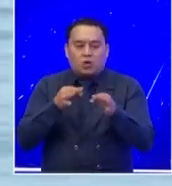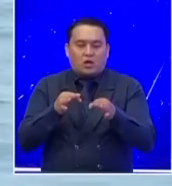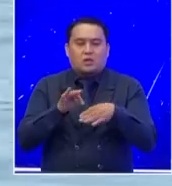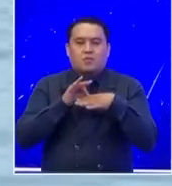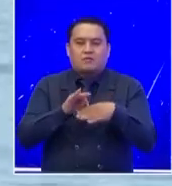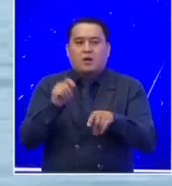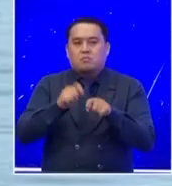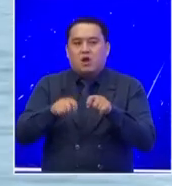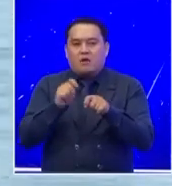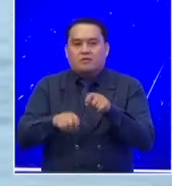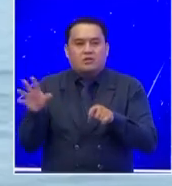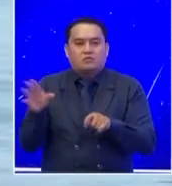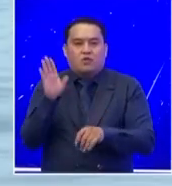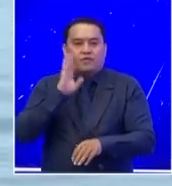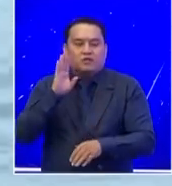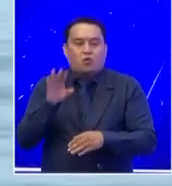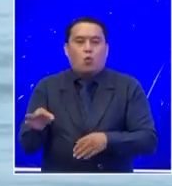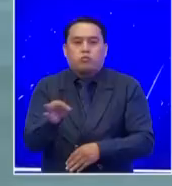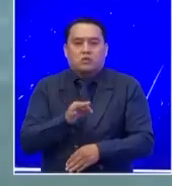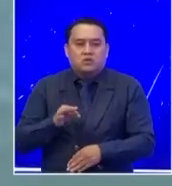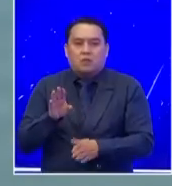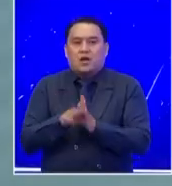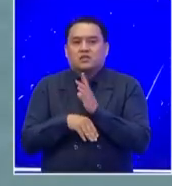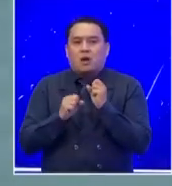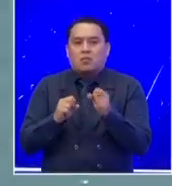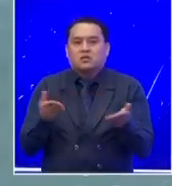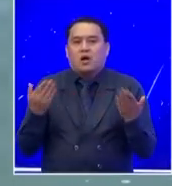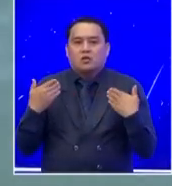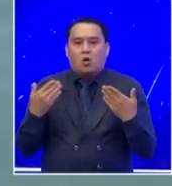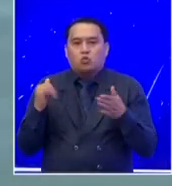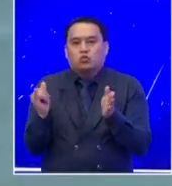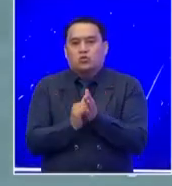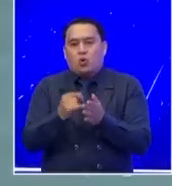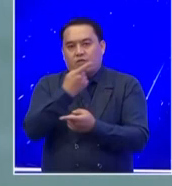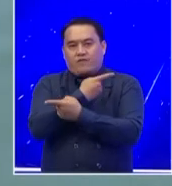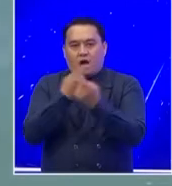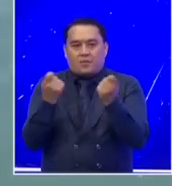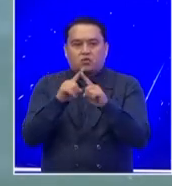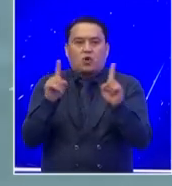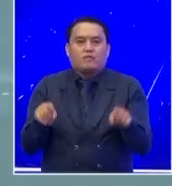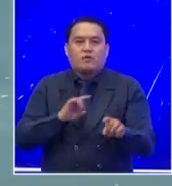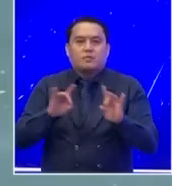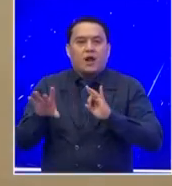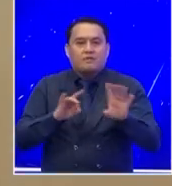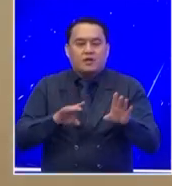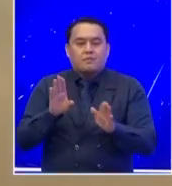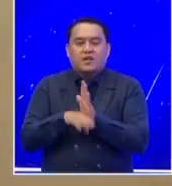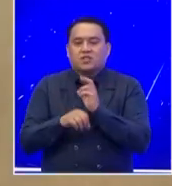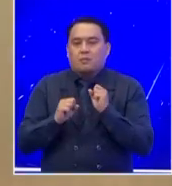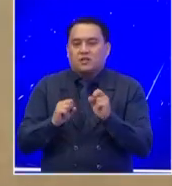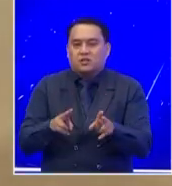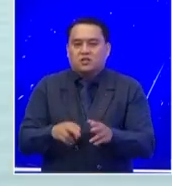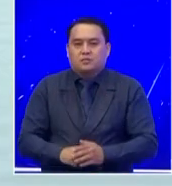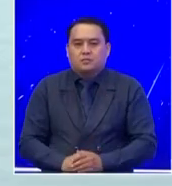Они проверили все пляжи и водоемы области. Для безопасности отдыхающих установлены информационные таблички о соблюдении правил